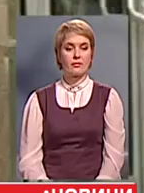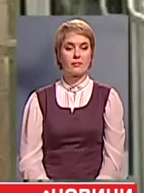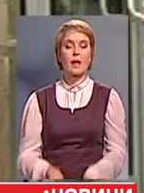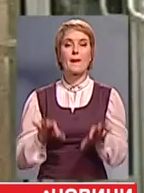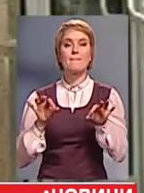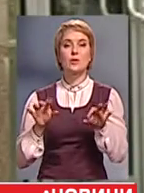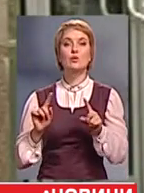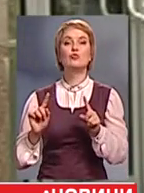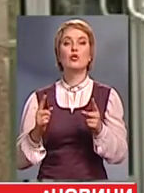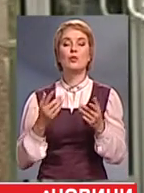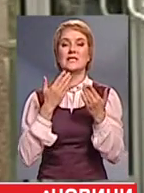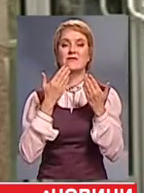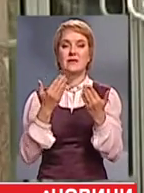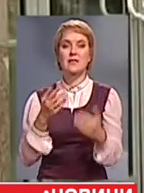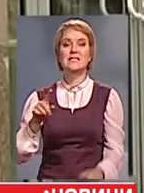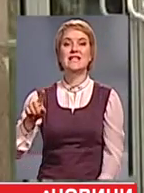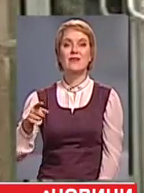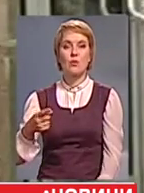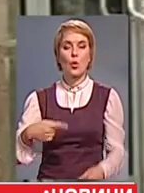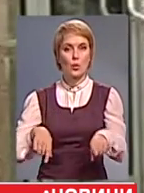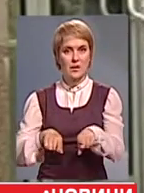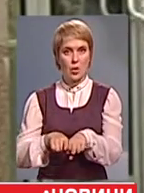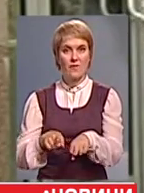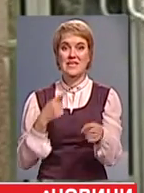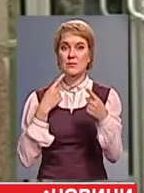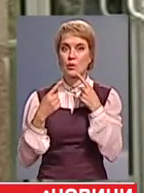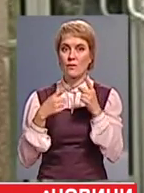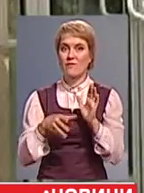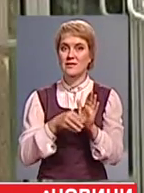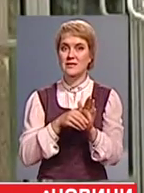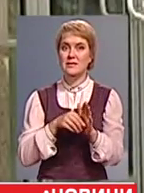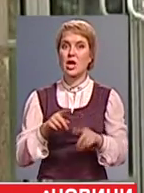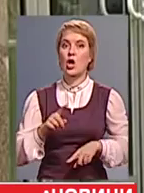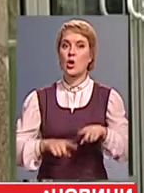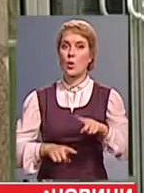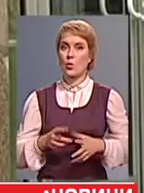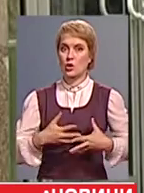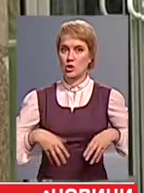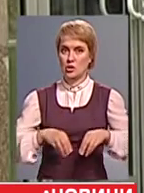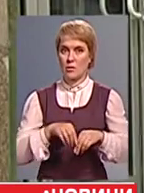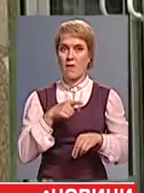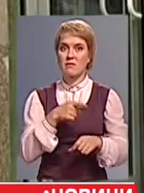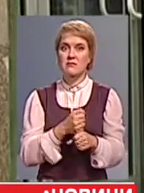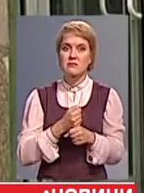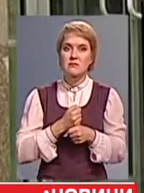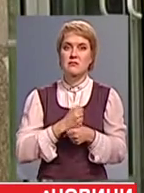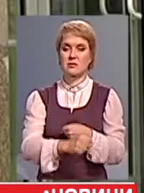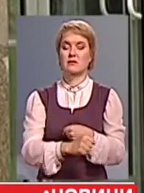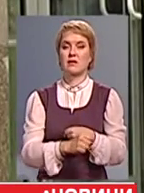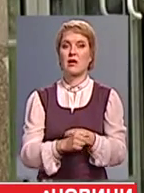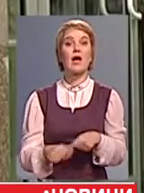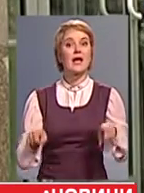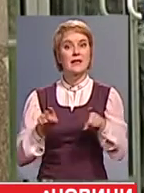Він пояснив, чому він звертається з вимогою такою, адже він спілкувався з родичами, і вони повідомили, що на них здійснюється тиск. І